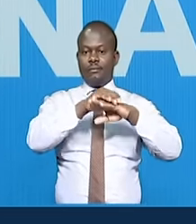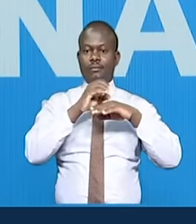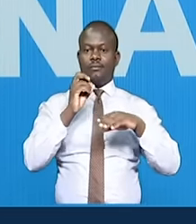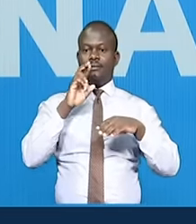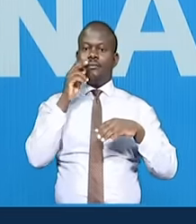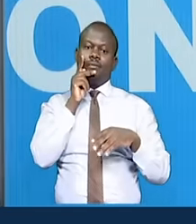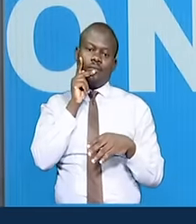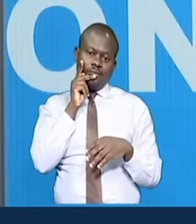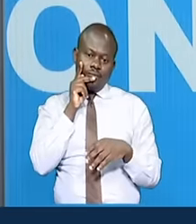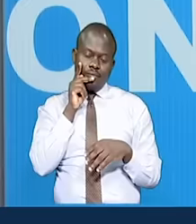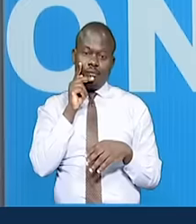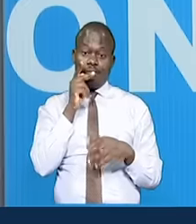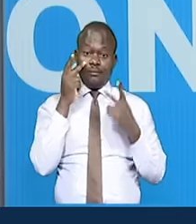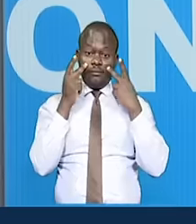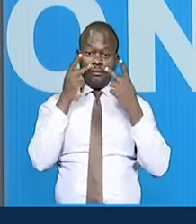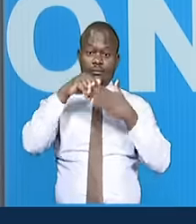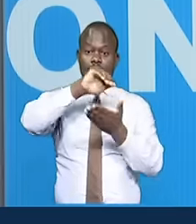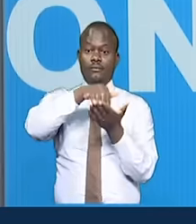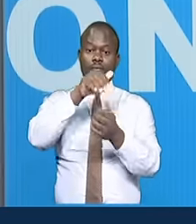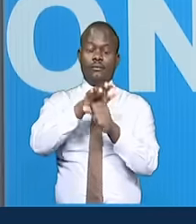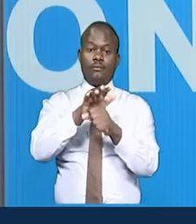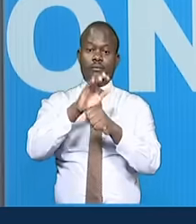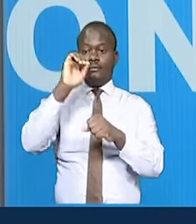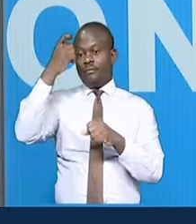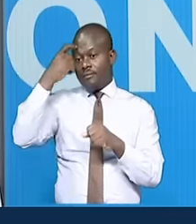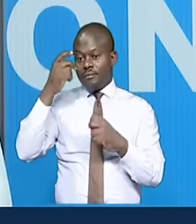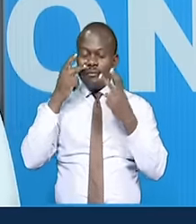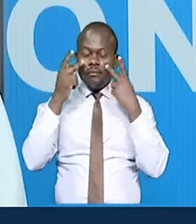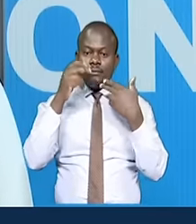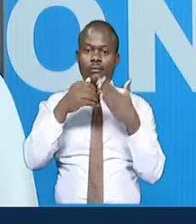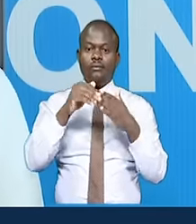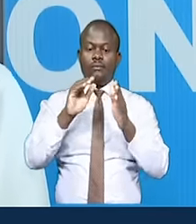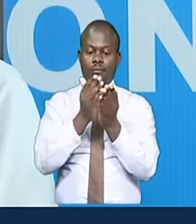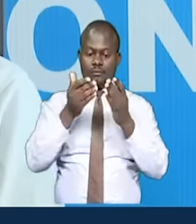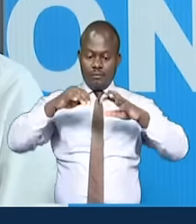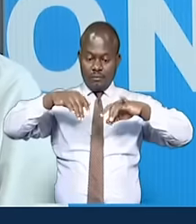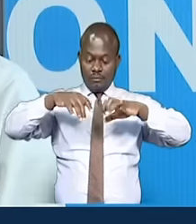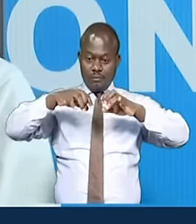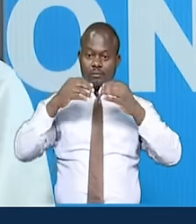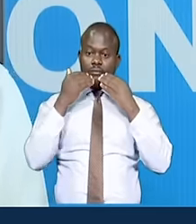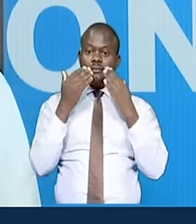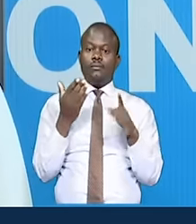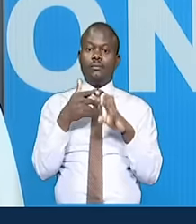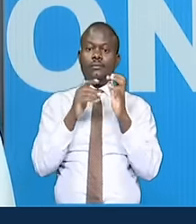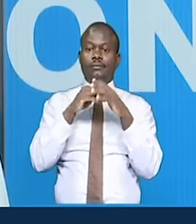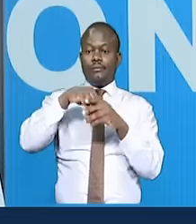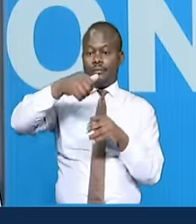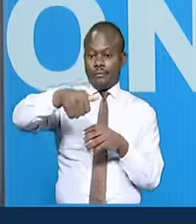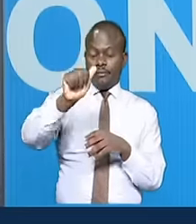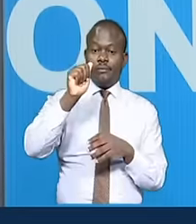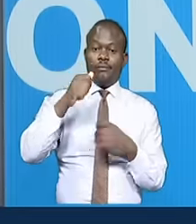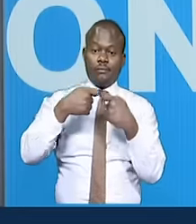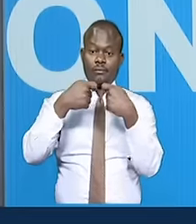cyangwa ikinyarwanda. Usanga nk'ibigo byinshi bya leta ugasanga nta ama laptops ahari, ndetse muri byo ugasanga nta